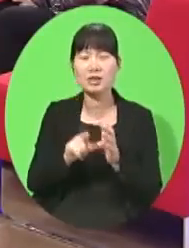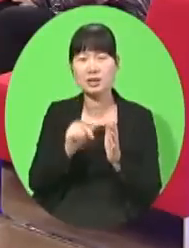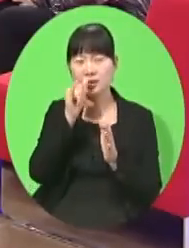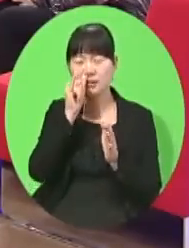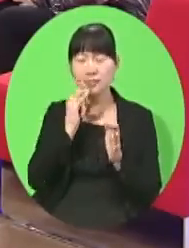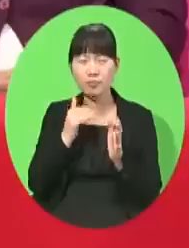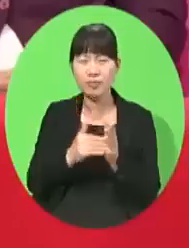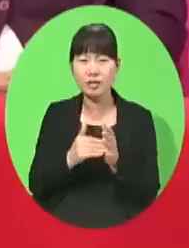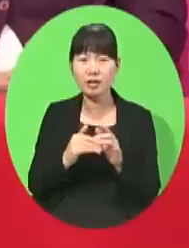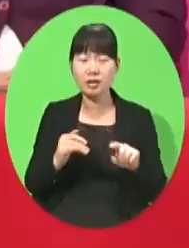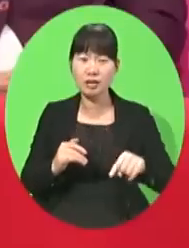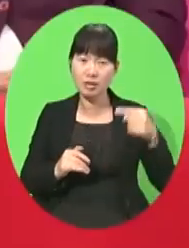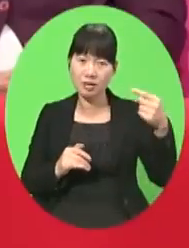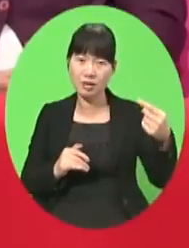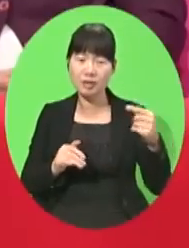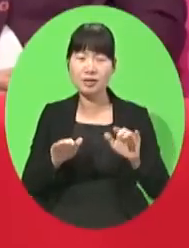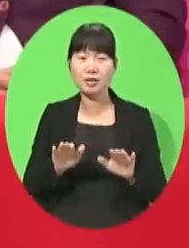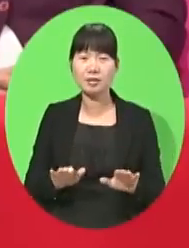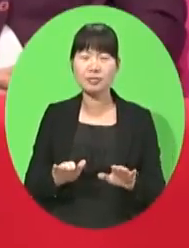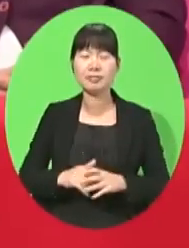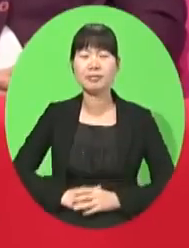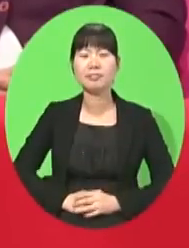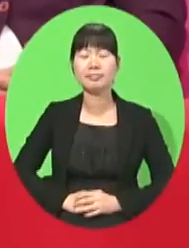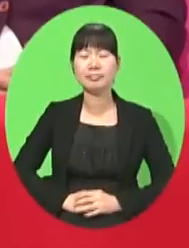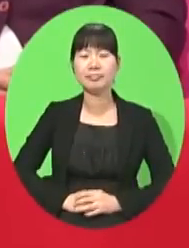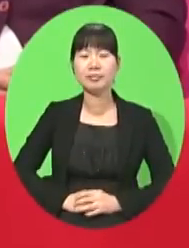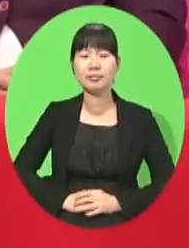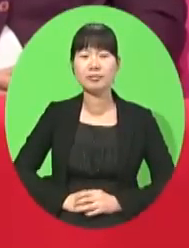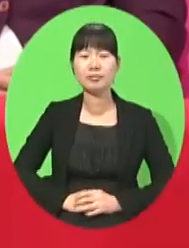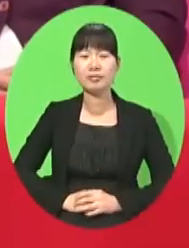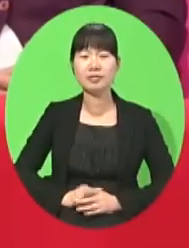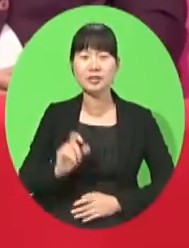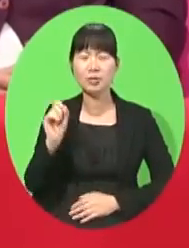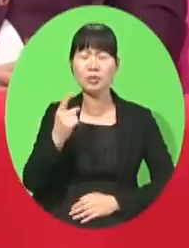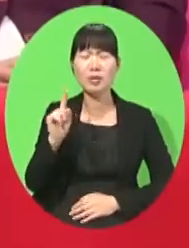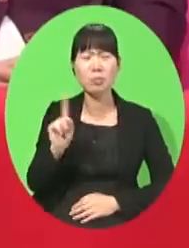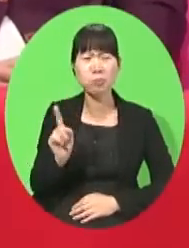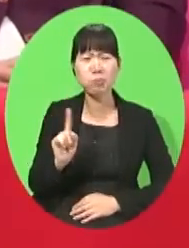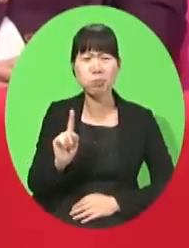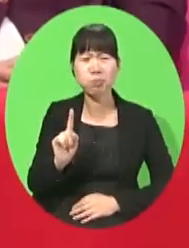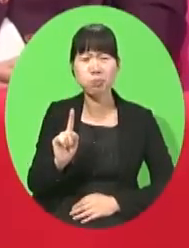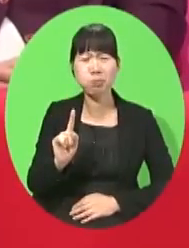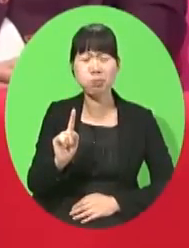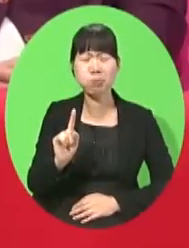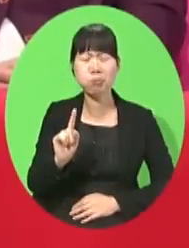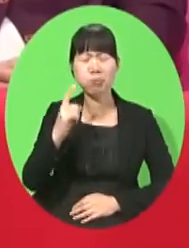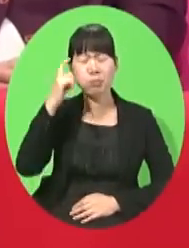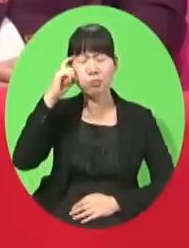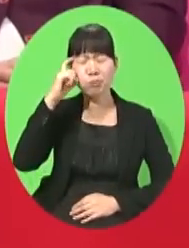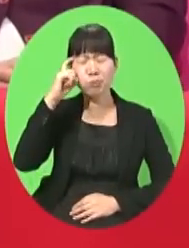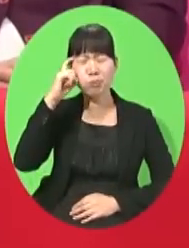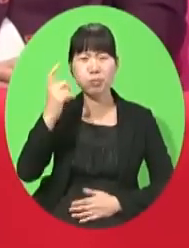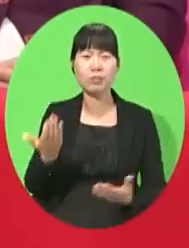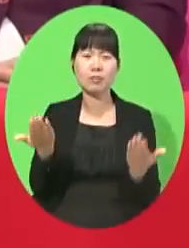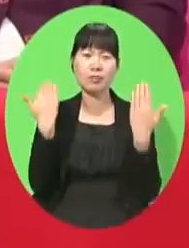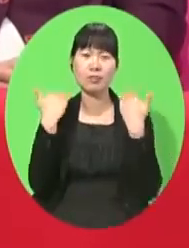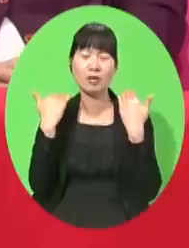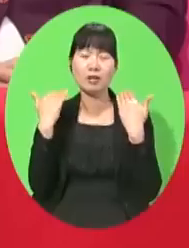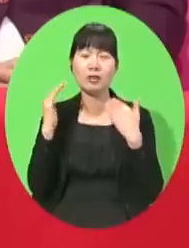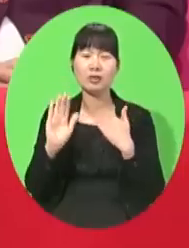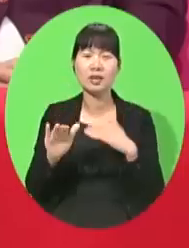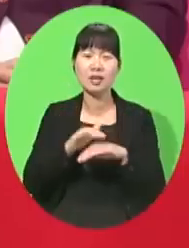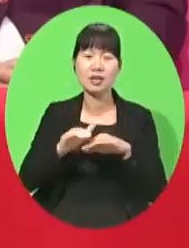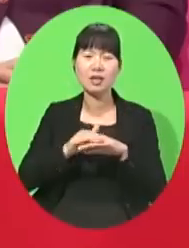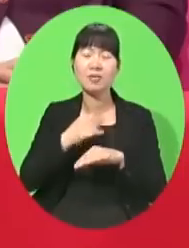있었고요. 그 다음에는 이제 원인이 도대체 뭘까가 지난 다음에는 그다음에는 이제 좀